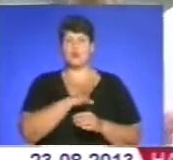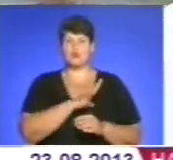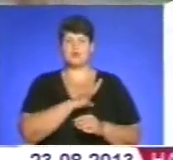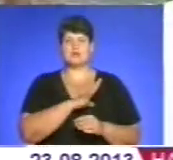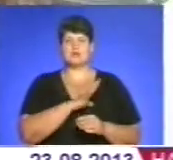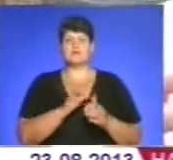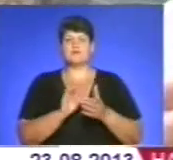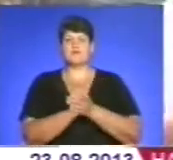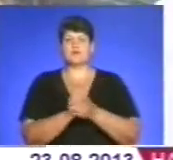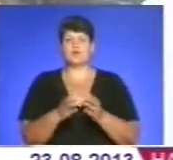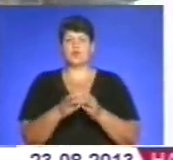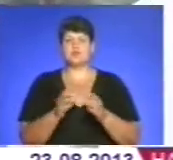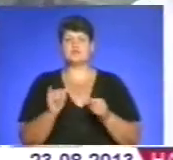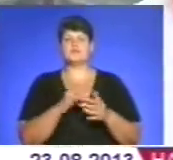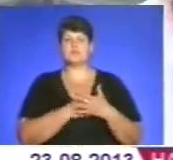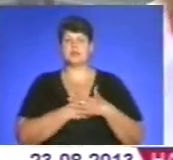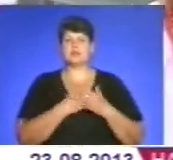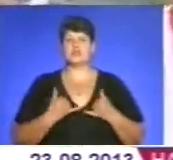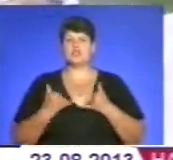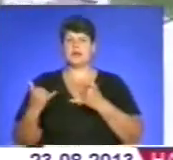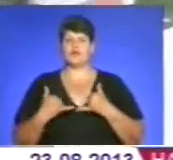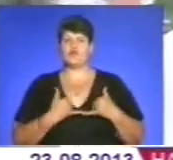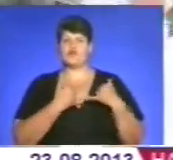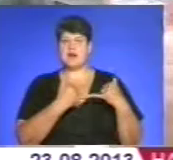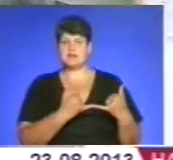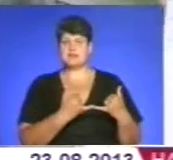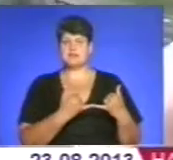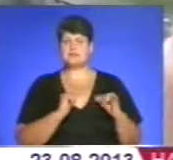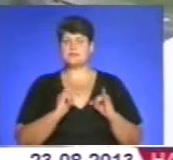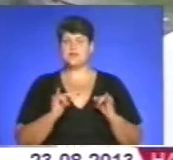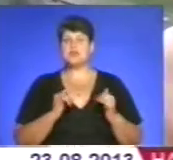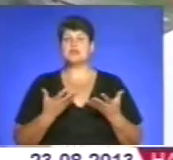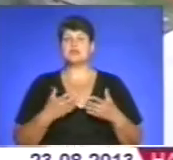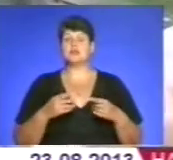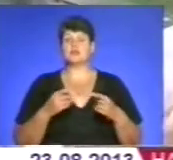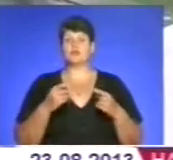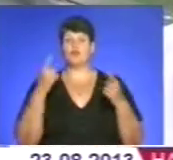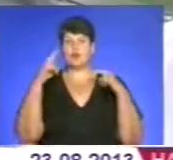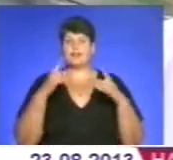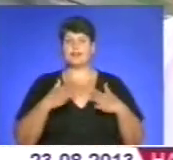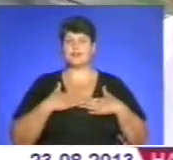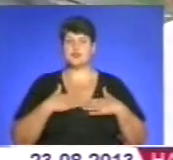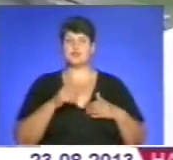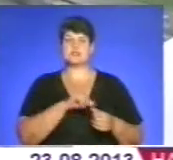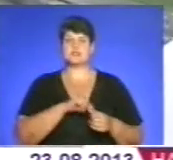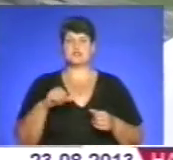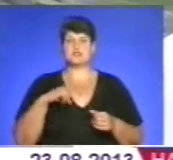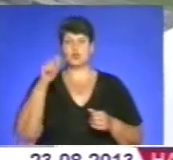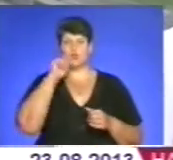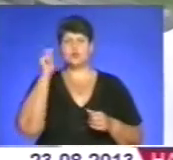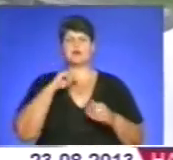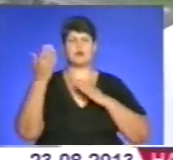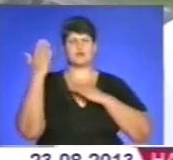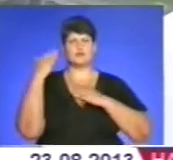в купці, і всі любилися, і всі шанувалися, і творили ту нашу таку самостійну Україну. І які хлопці колись